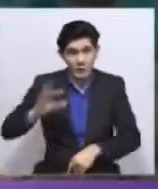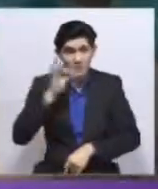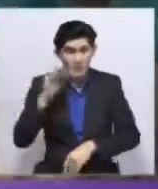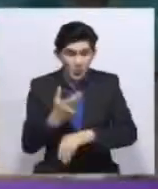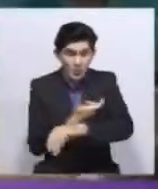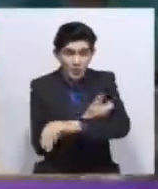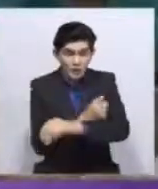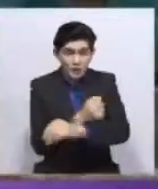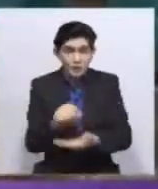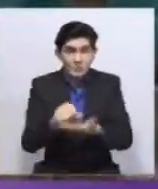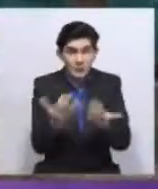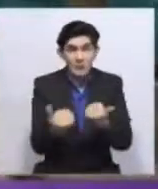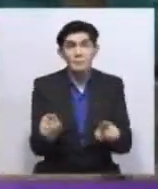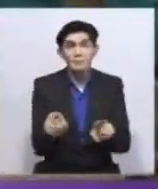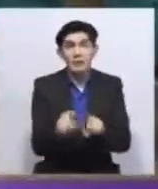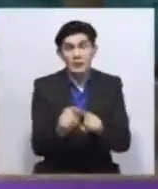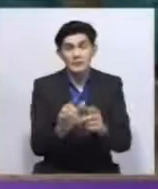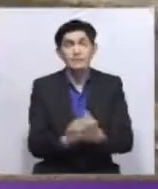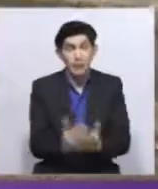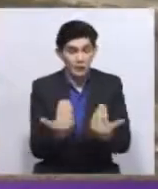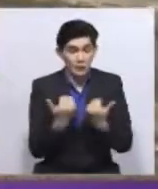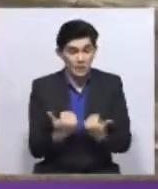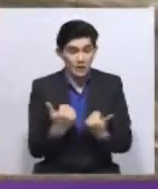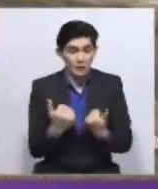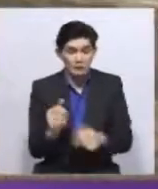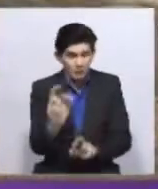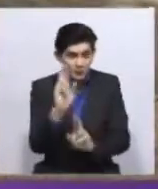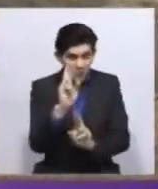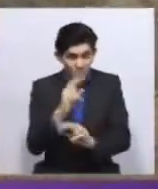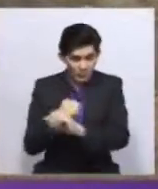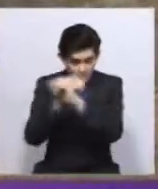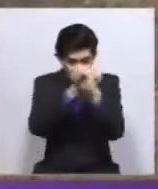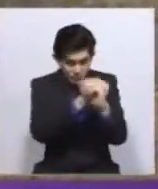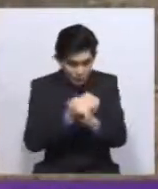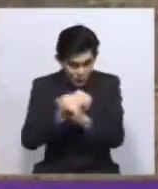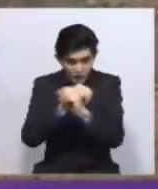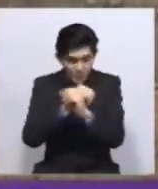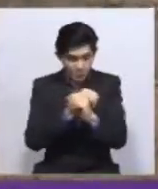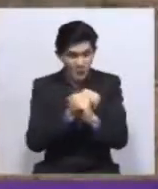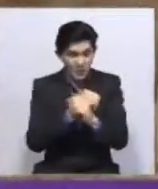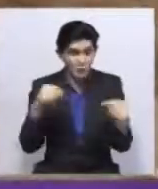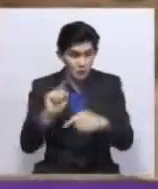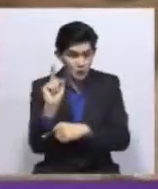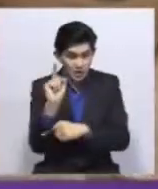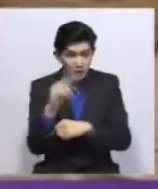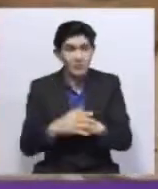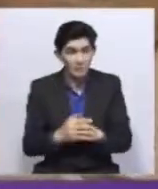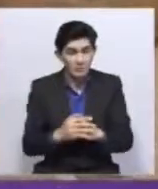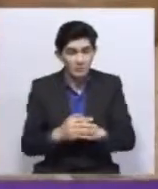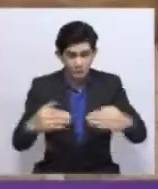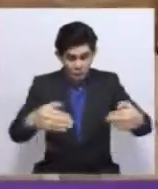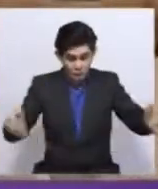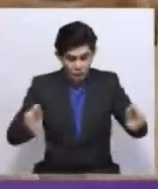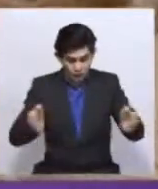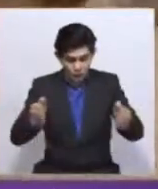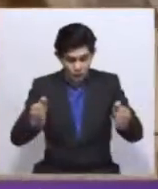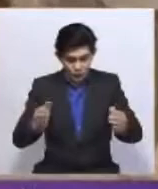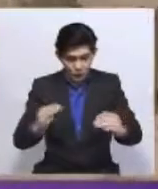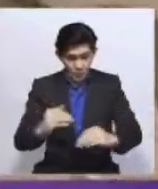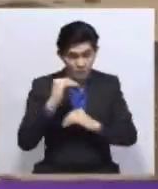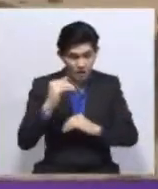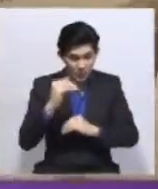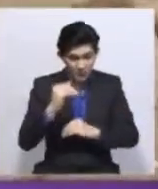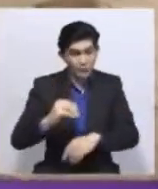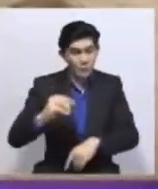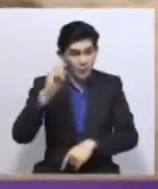การฉีดวัคซีนในครั้งนี้ด้วยนะครับก็นับว่าเป็นการเฝ้าระวังและก็ควบคุมพื้นที่และก็รวมไปถึงการสร้างเขตปลอดโรคพิษสุนัขบ้